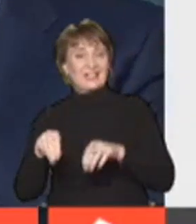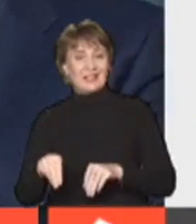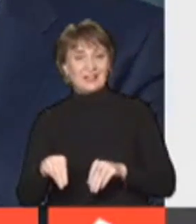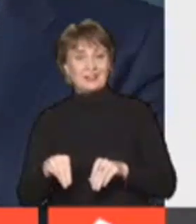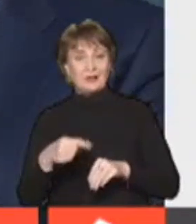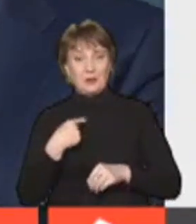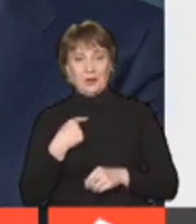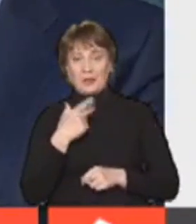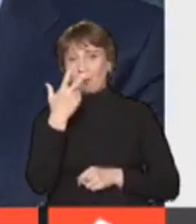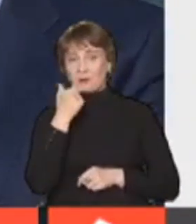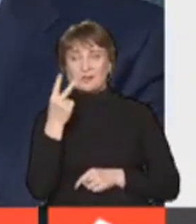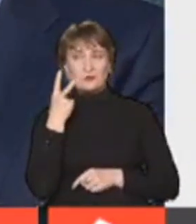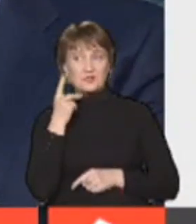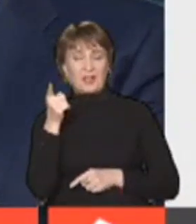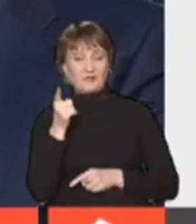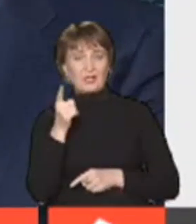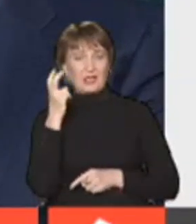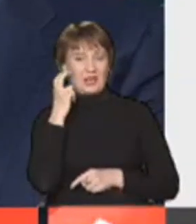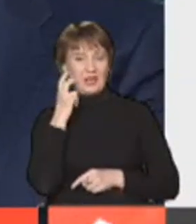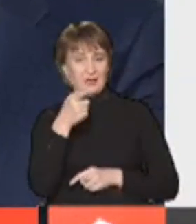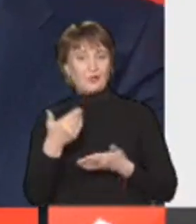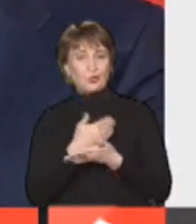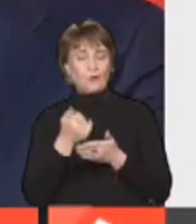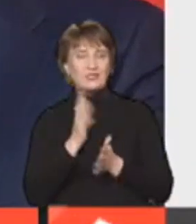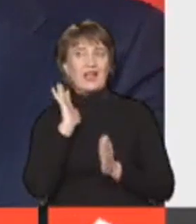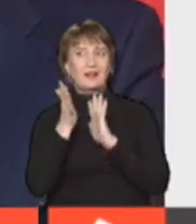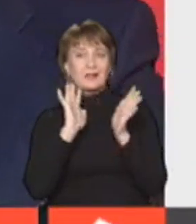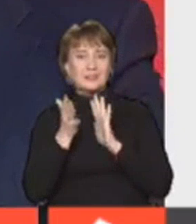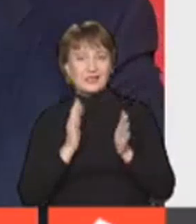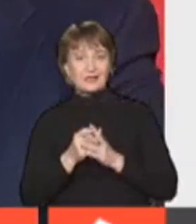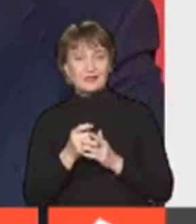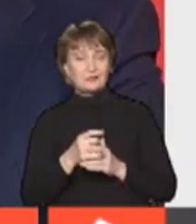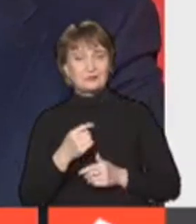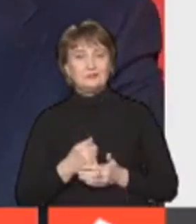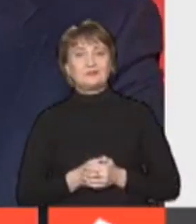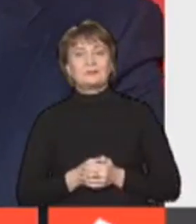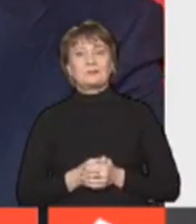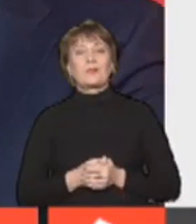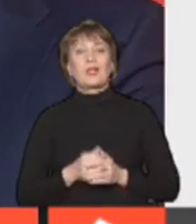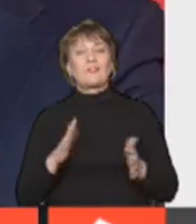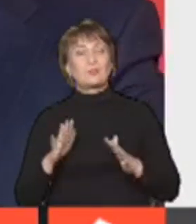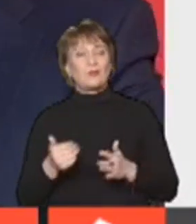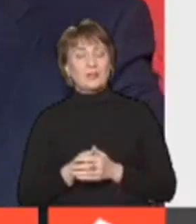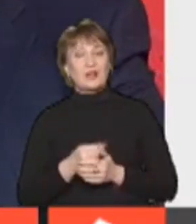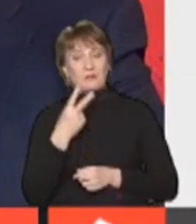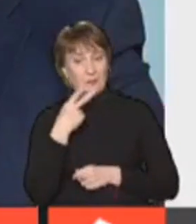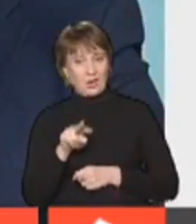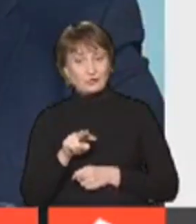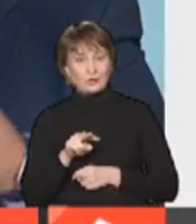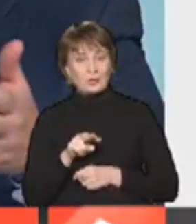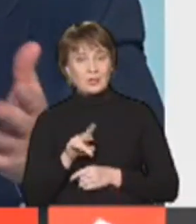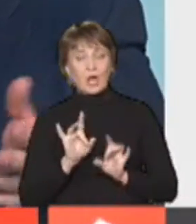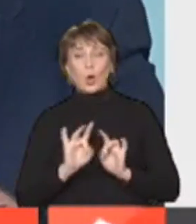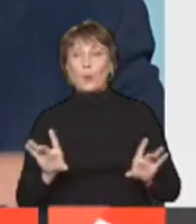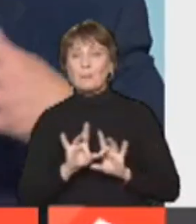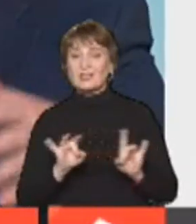бачите, да, я звик, що ви на Хрещатику, да. Да, да, достатньо що... символічне таке поєднання, насправді, да, відбулося. Але бачите, в